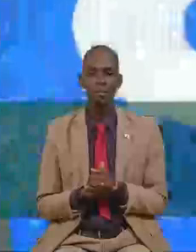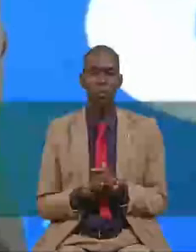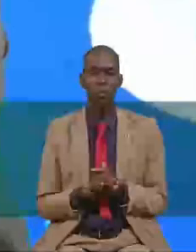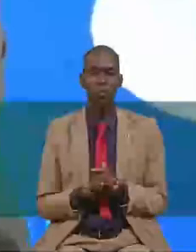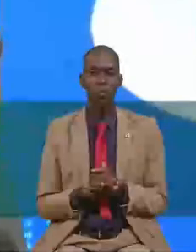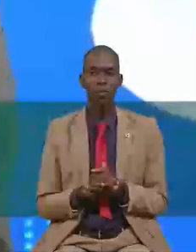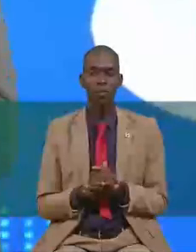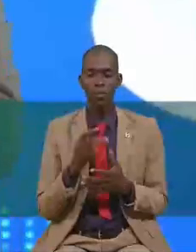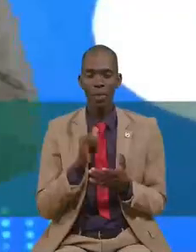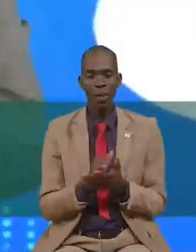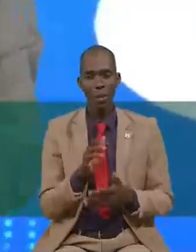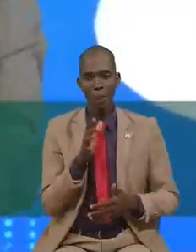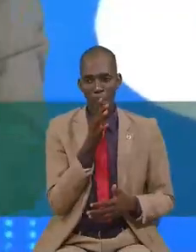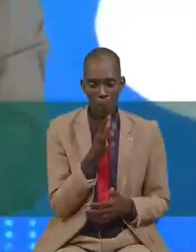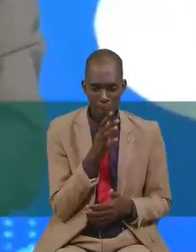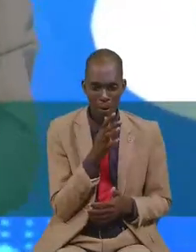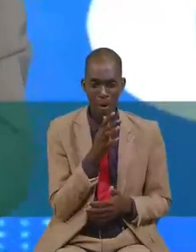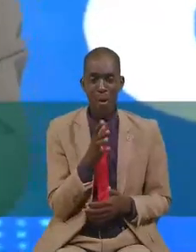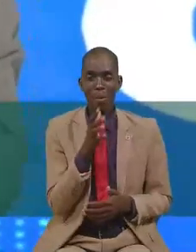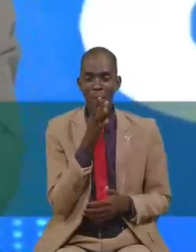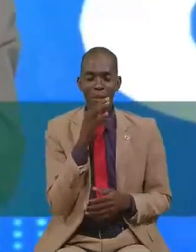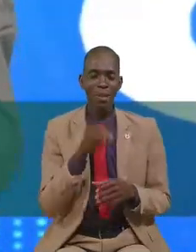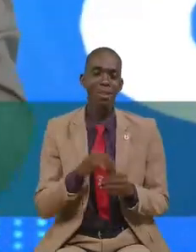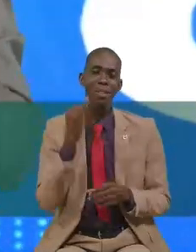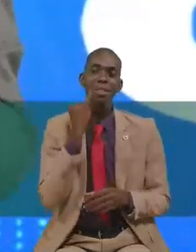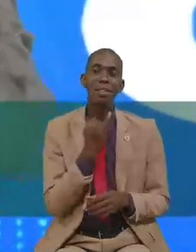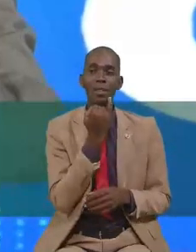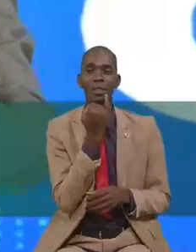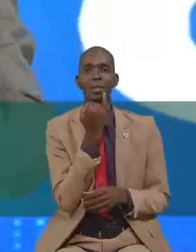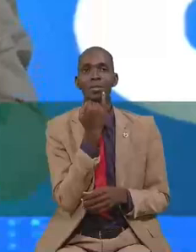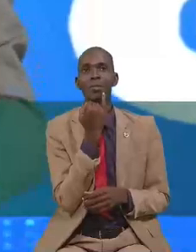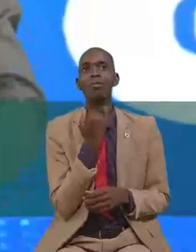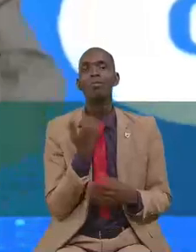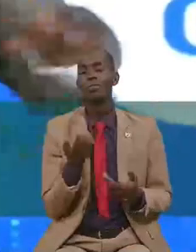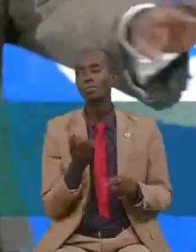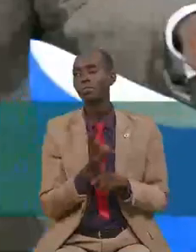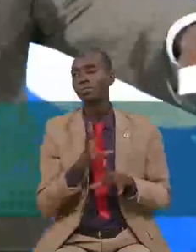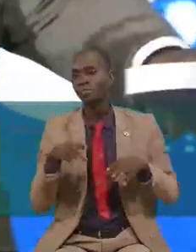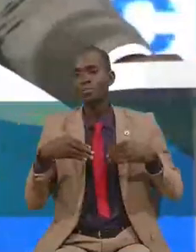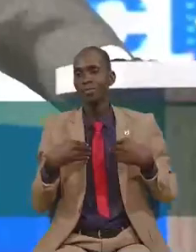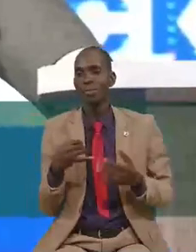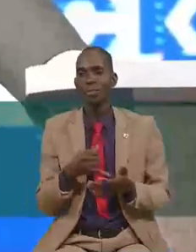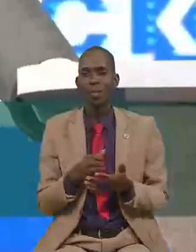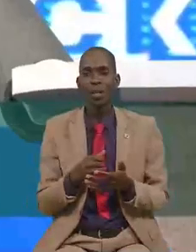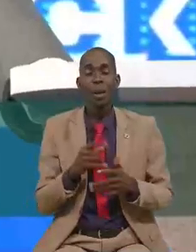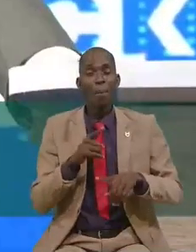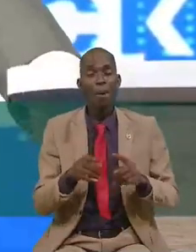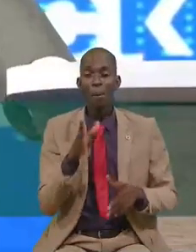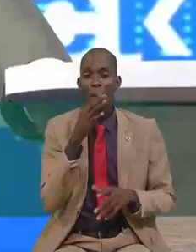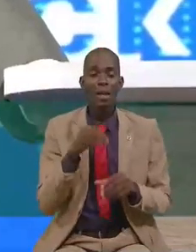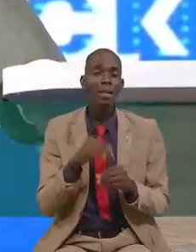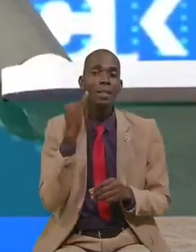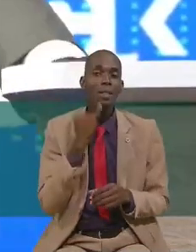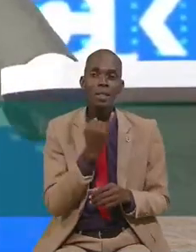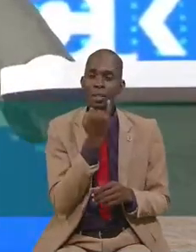Il dit, maman, maman d'Israël, tu acceptes seulement. Mais la mère d'Israël a